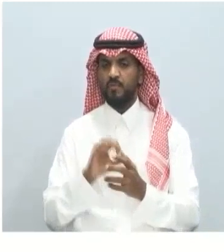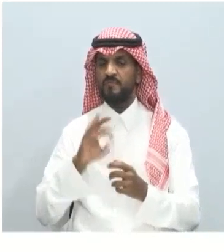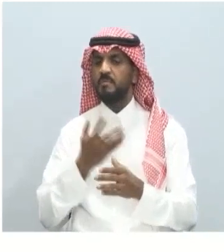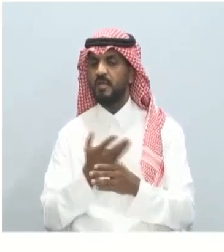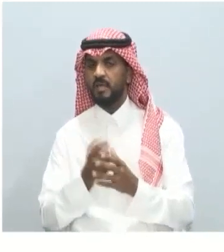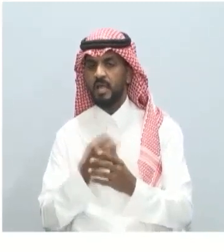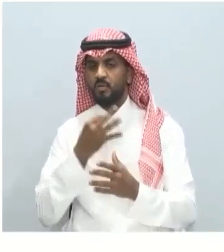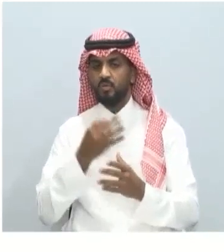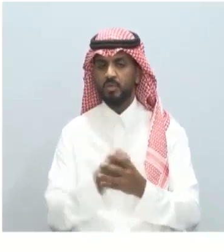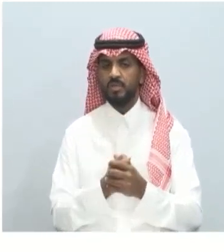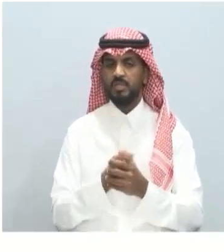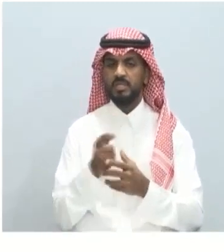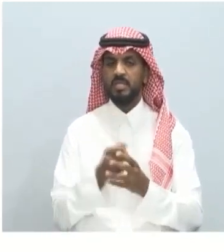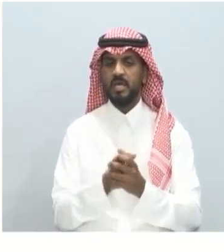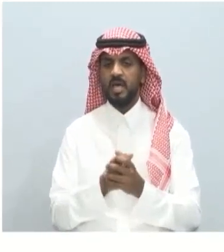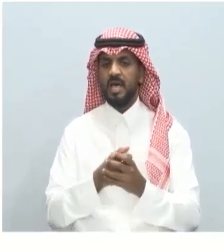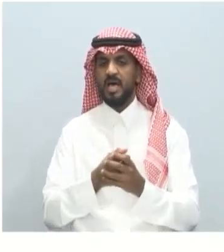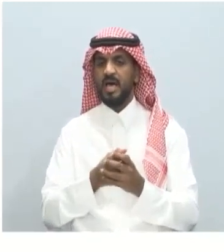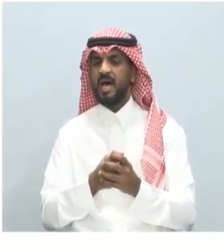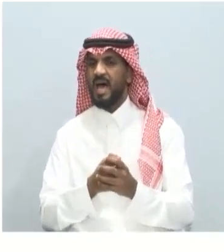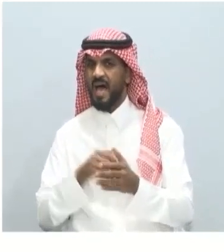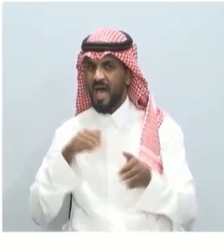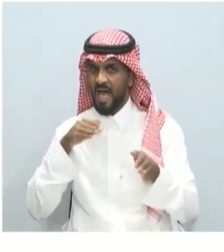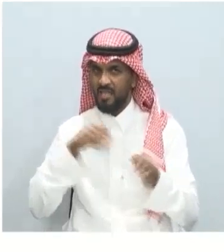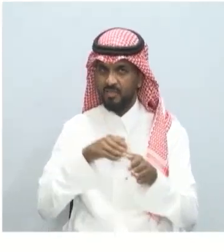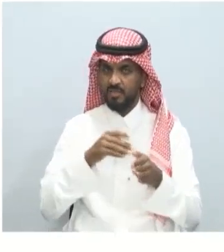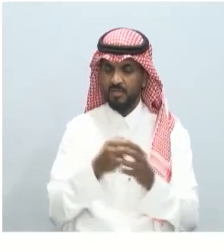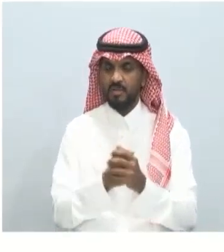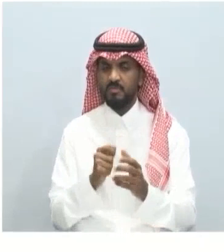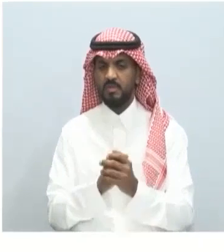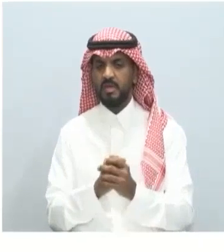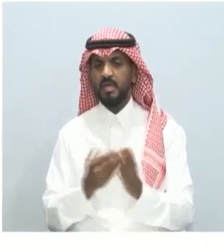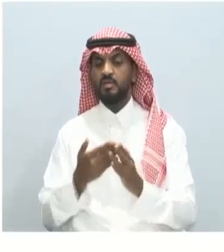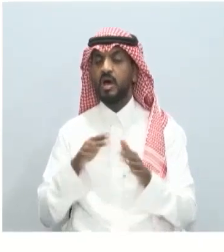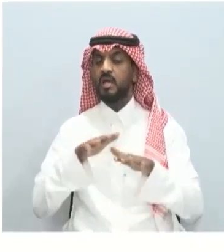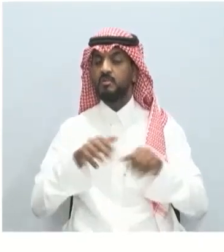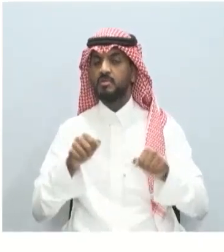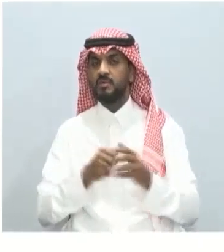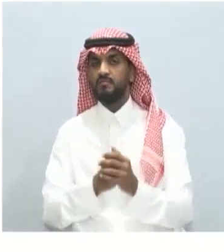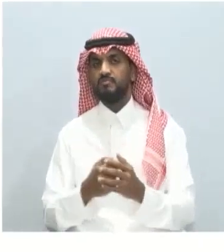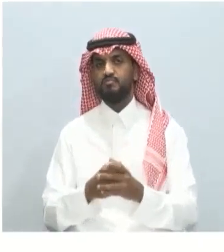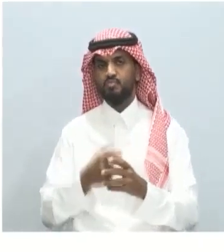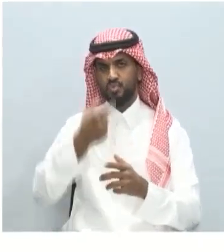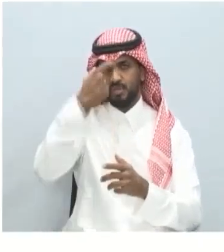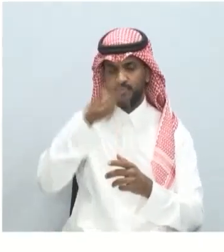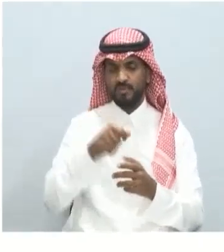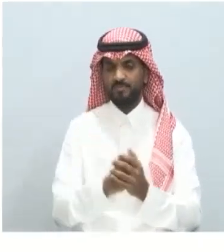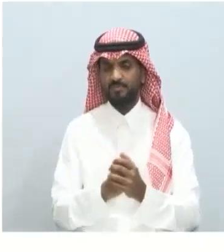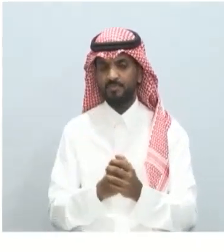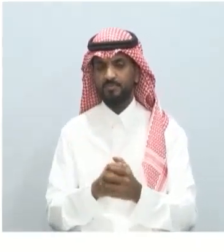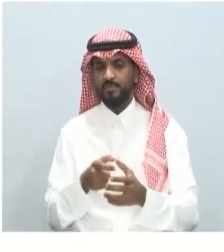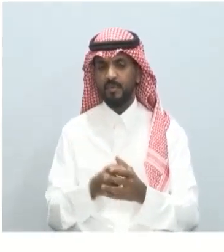لقد قلت لك ان حاد الم بي فانه اخر ايام الاجازه في المصحه ولا شك في ان هذا